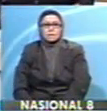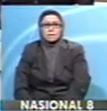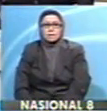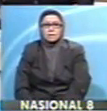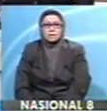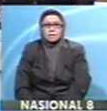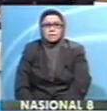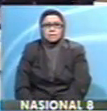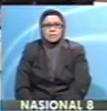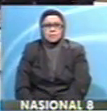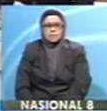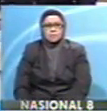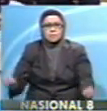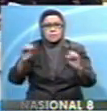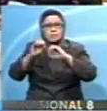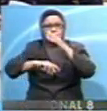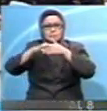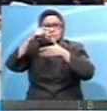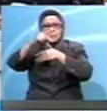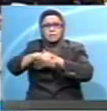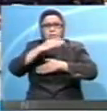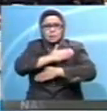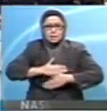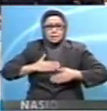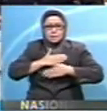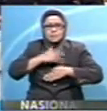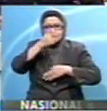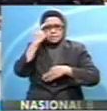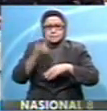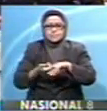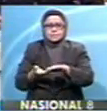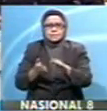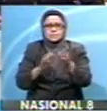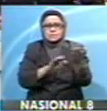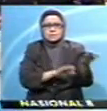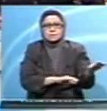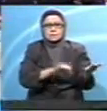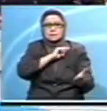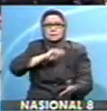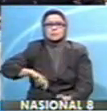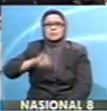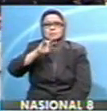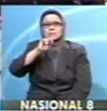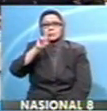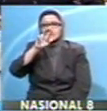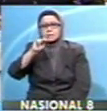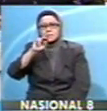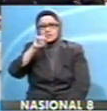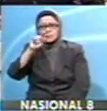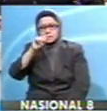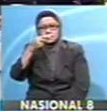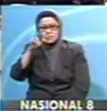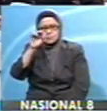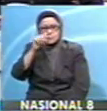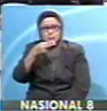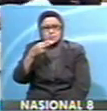tiada program hiburan diadakan sepanjang tempoh berkabung berikutan kemangkatan almarhum Tengku Intan Zahir badan bukan kerajaan ngo dan